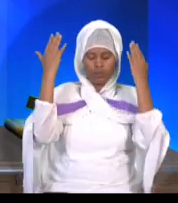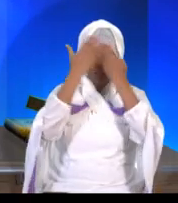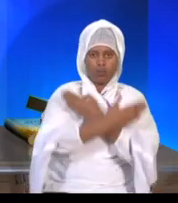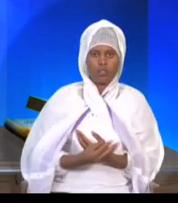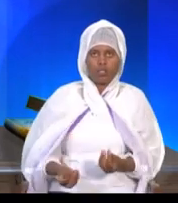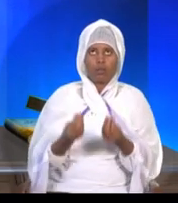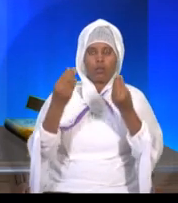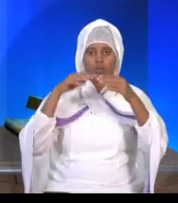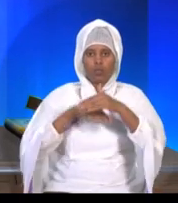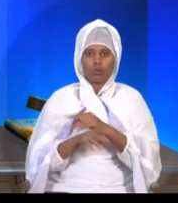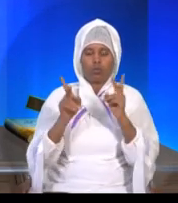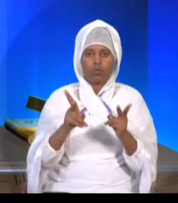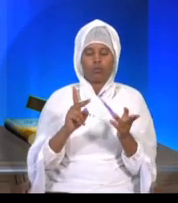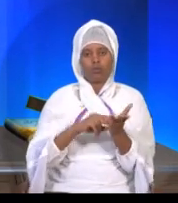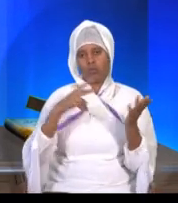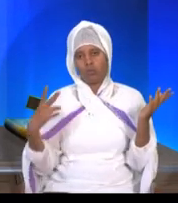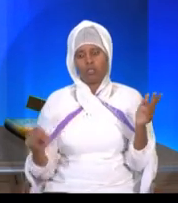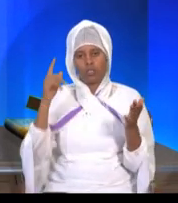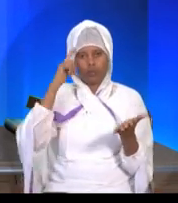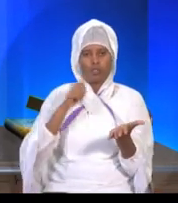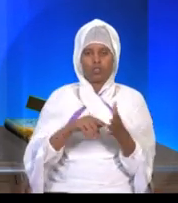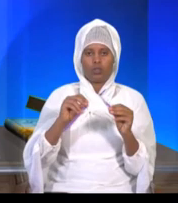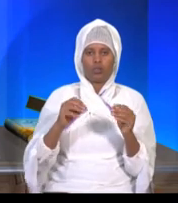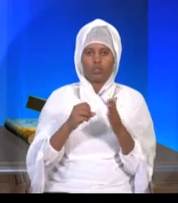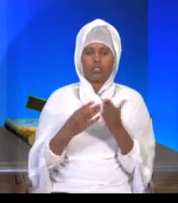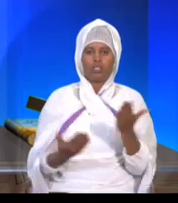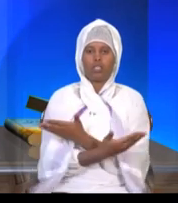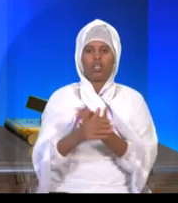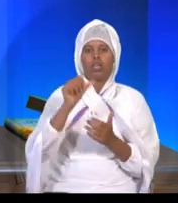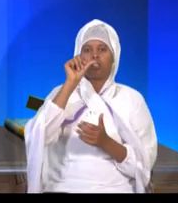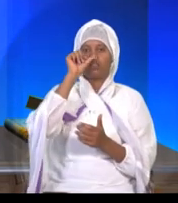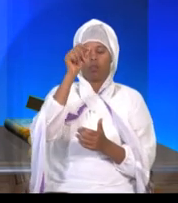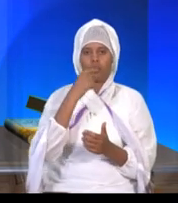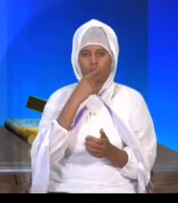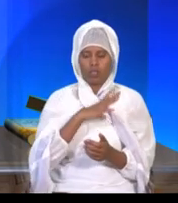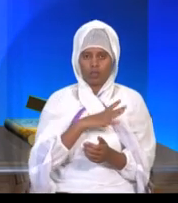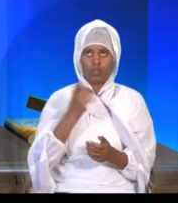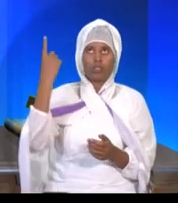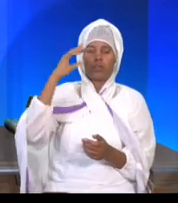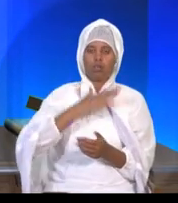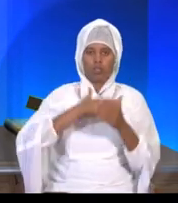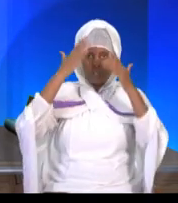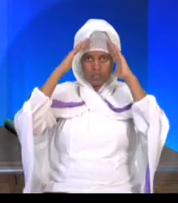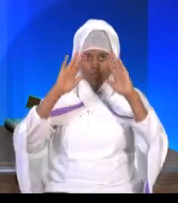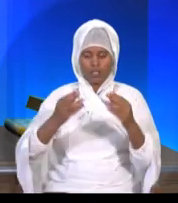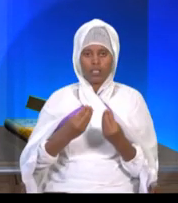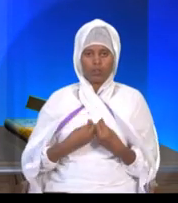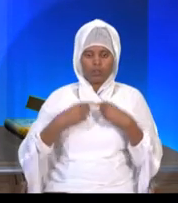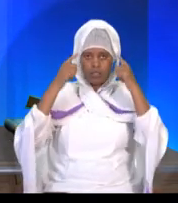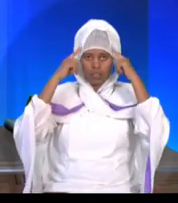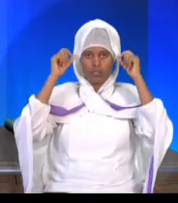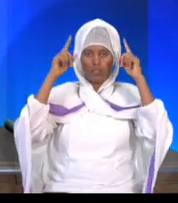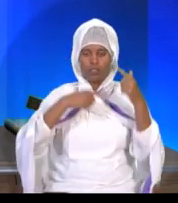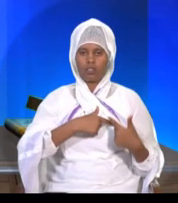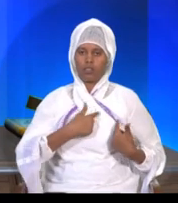نفس المات نفسي أول تدربي كدربي خامالتي سلزي أي تتعب يتملأختو زاهر أملاك سأقول يبزحنا زي